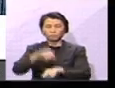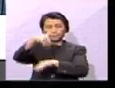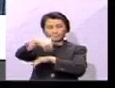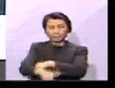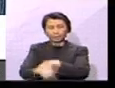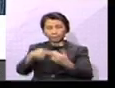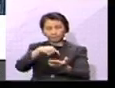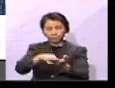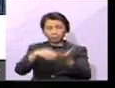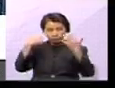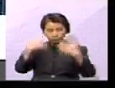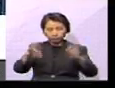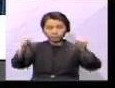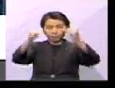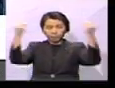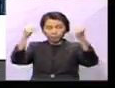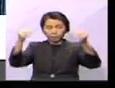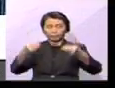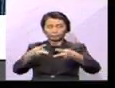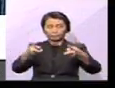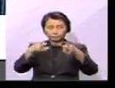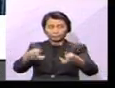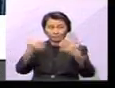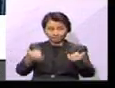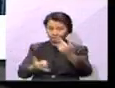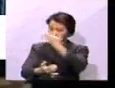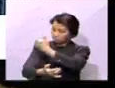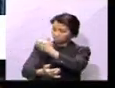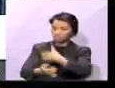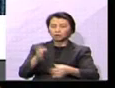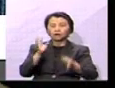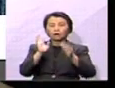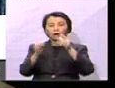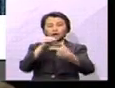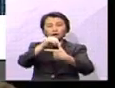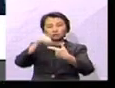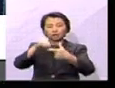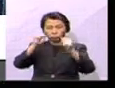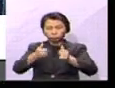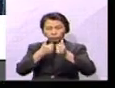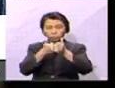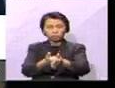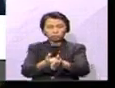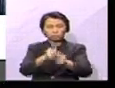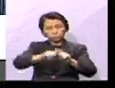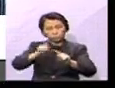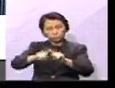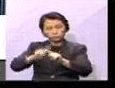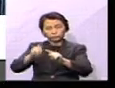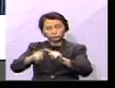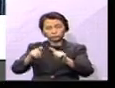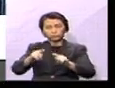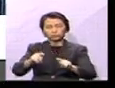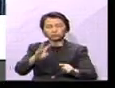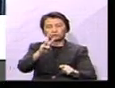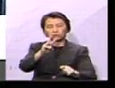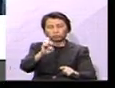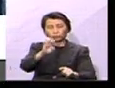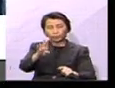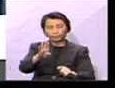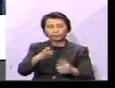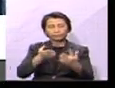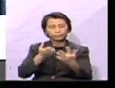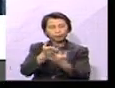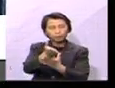ini selepas Majlis pelancaran nanti atau Anda boleh mengikuti menerusi pelbagai platform lagi terutama